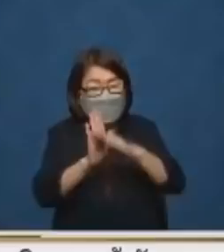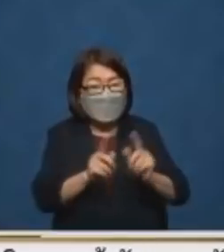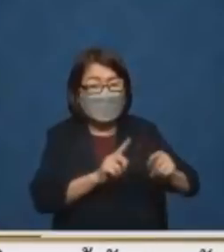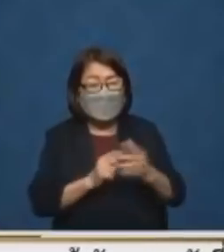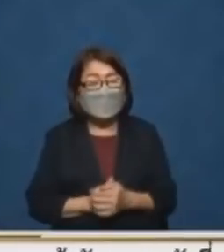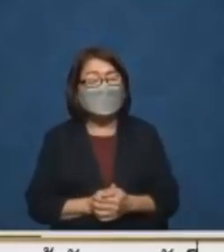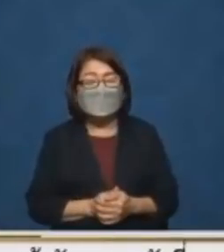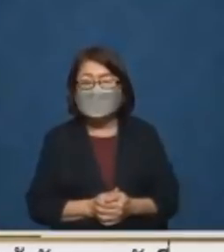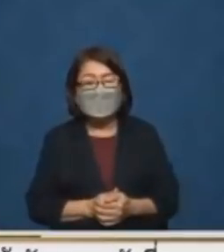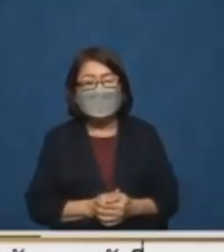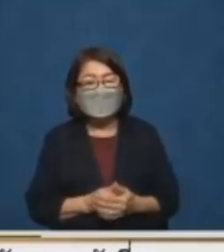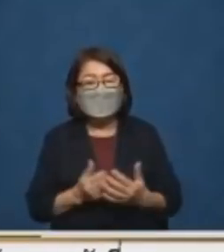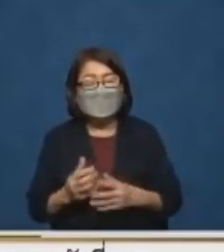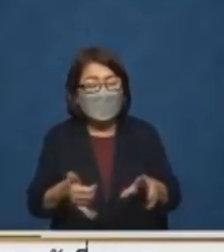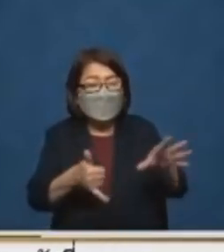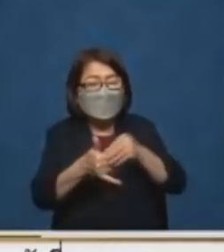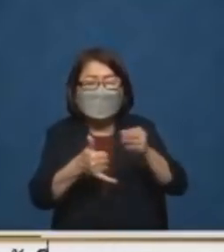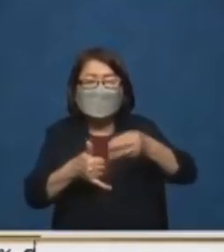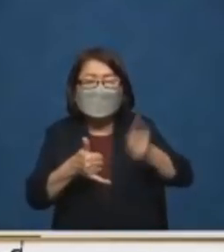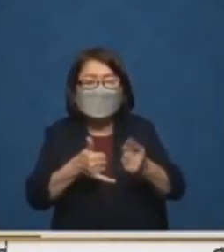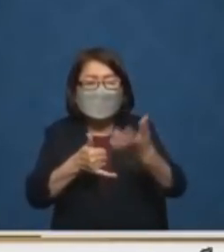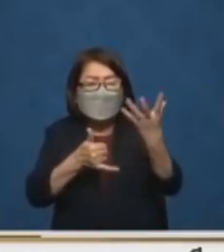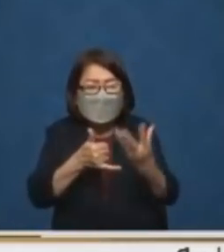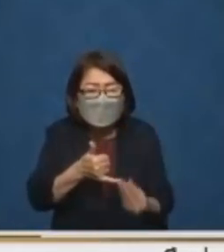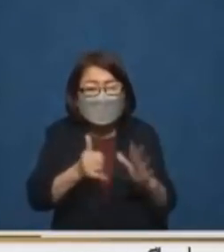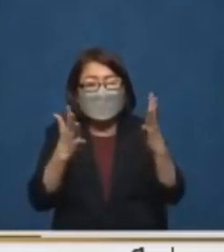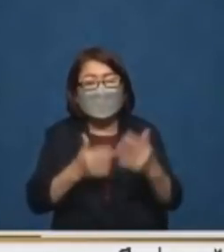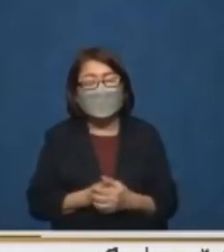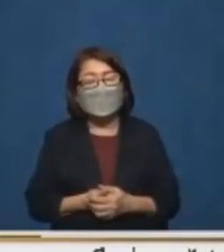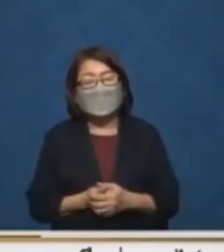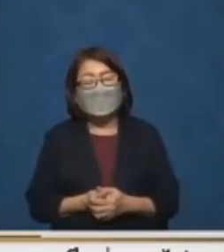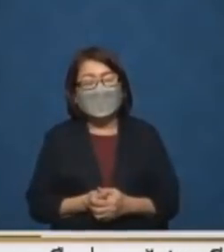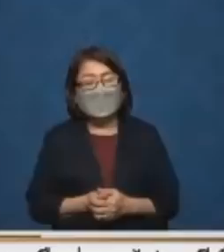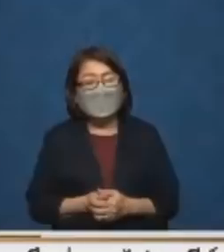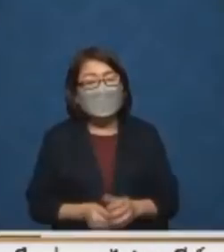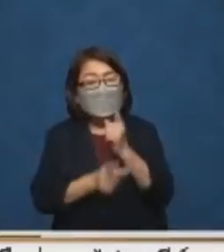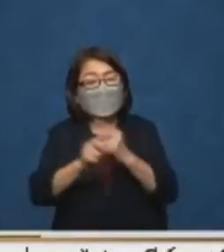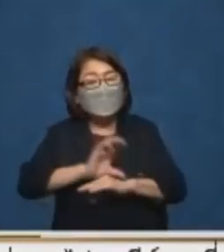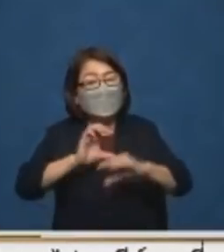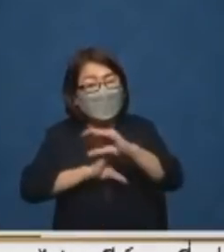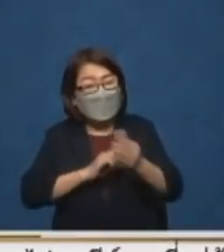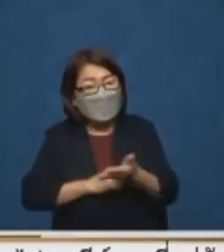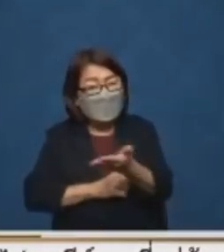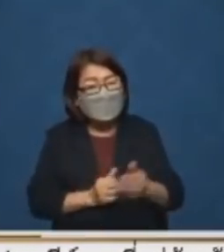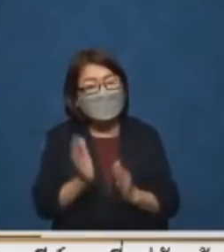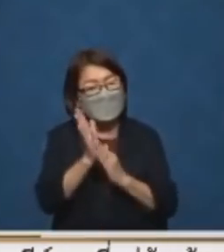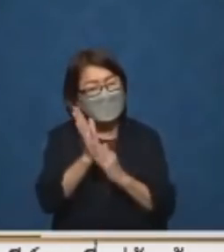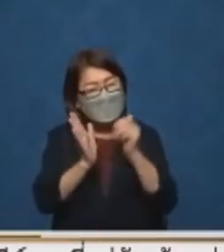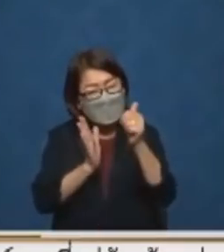บาดได้แตอย่างใดธรมทานครับ แ้ก็ทั่งโครงการที่ท่านชื่นชมนักหนา ผูกเก็ Sandbox